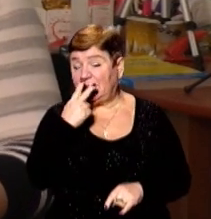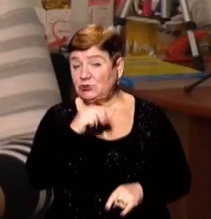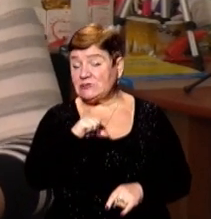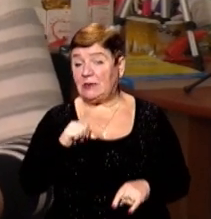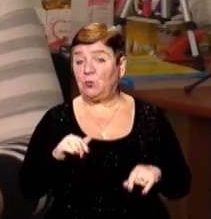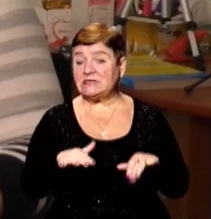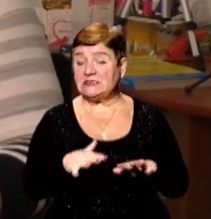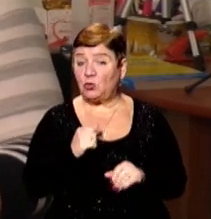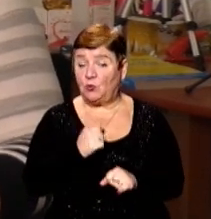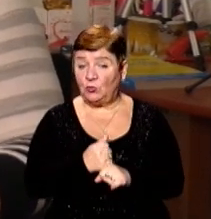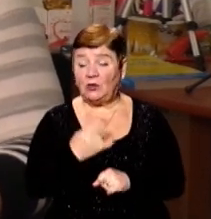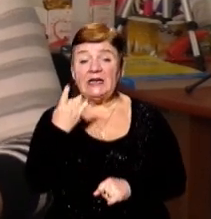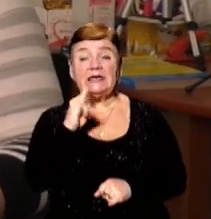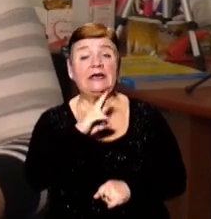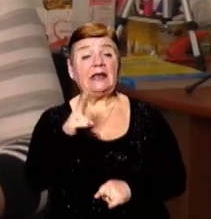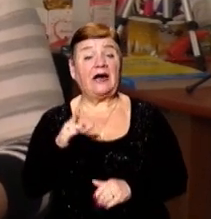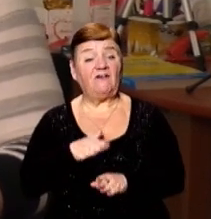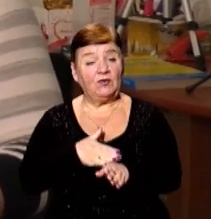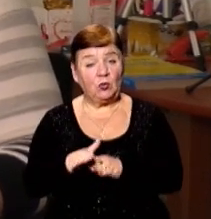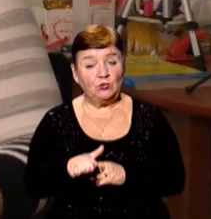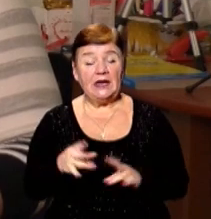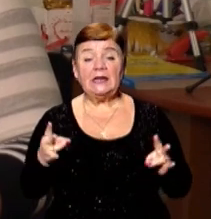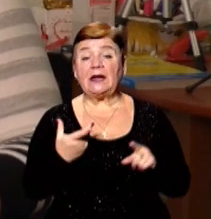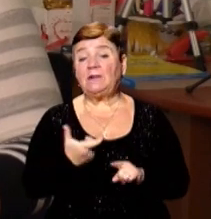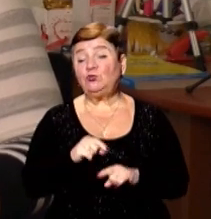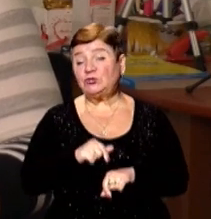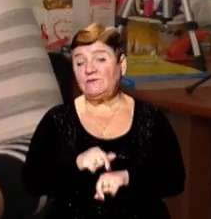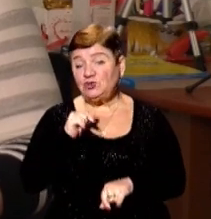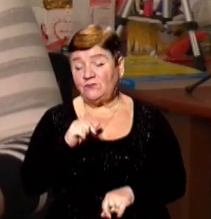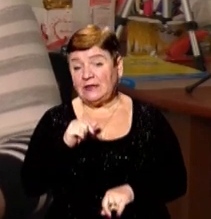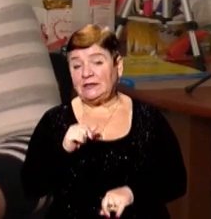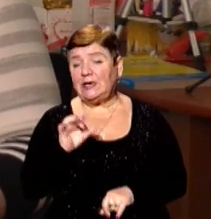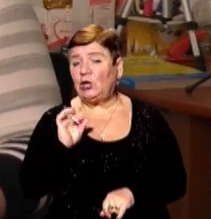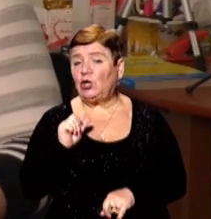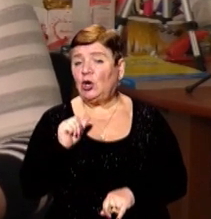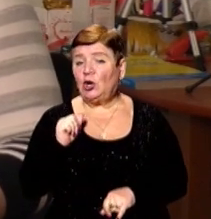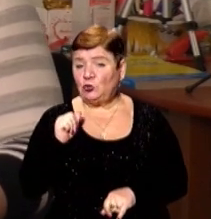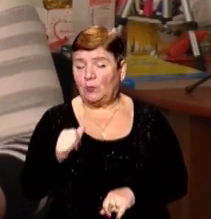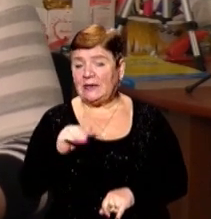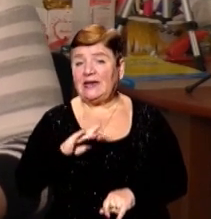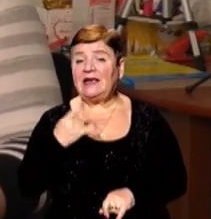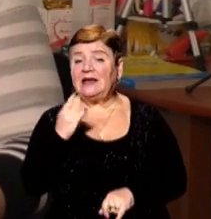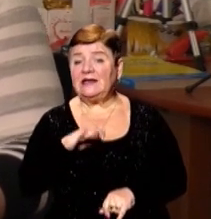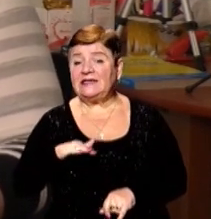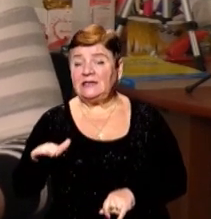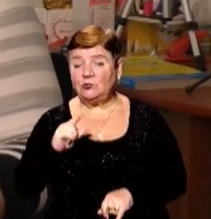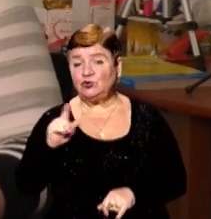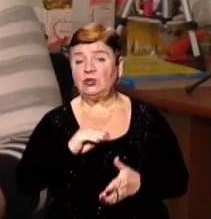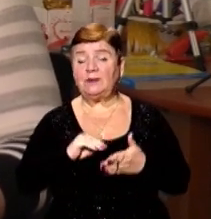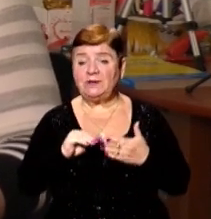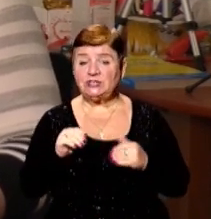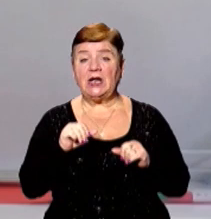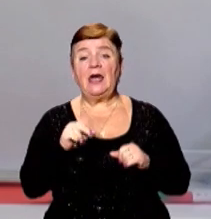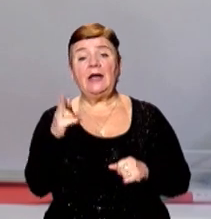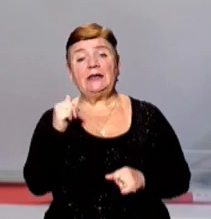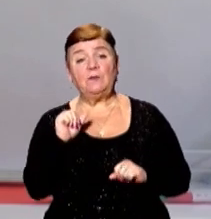процес роботи, як дитина це виконує. Тому, кажу, треба дуже добре відчувати дитину для того, щоб вже передбачити, що вона напише, де вона